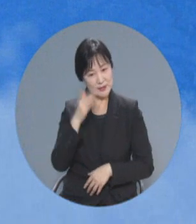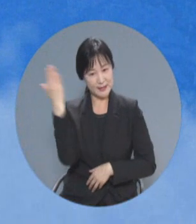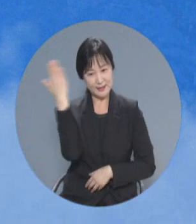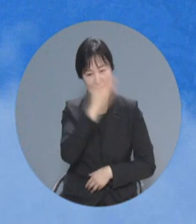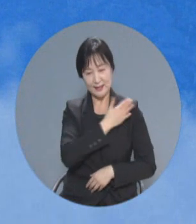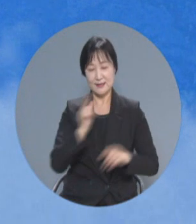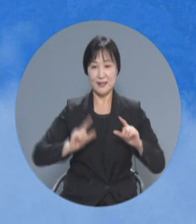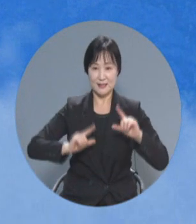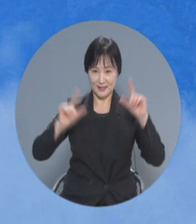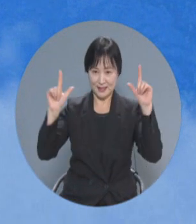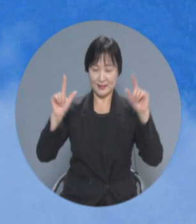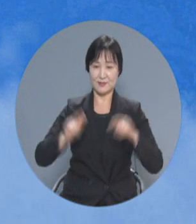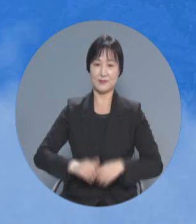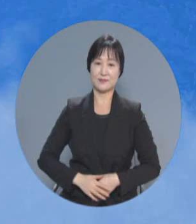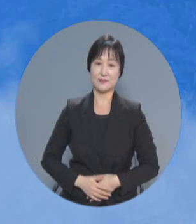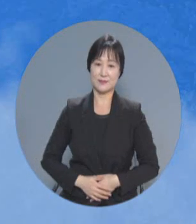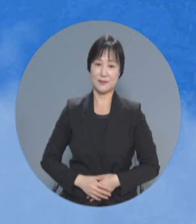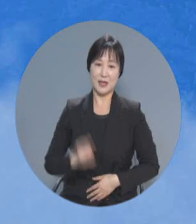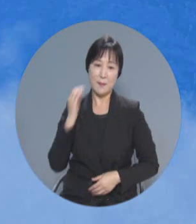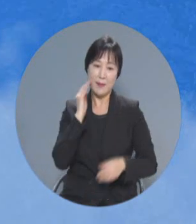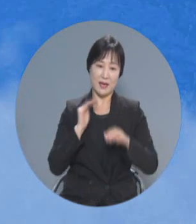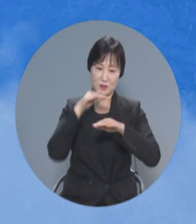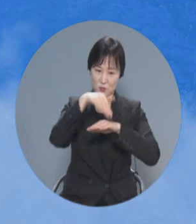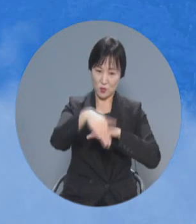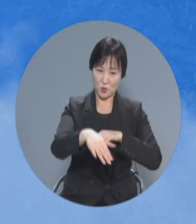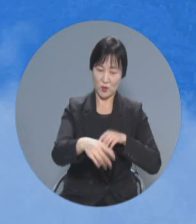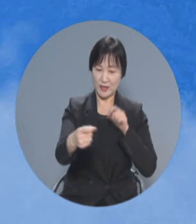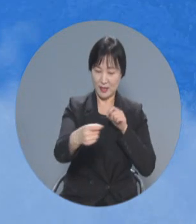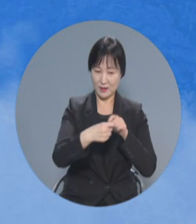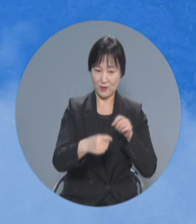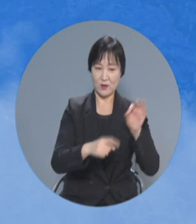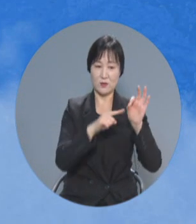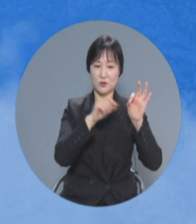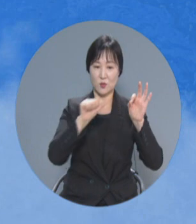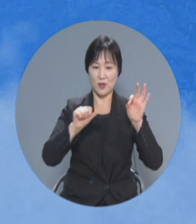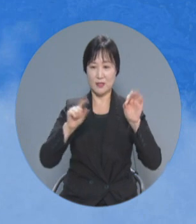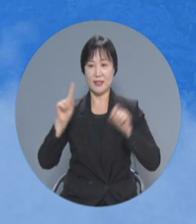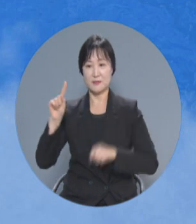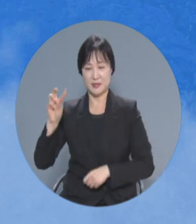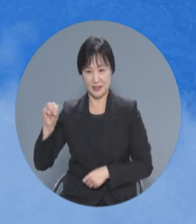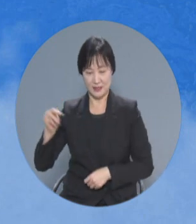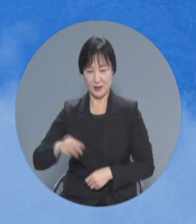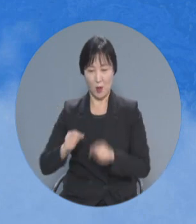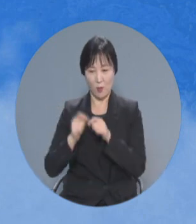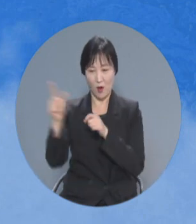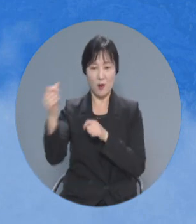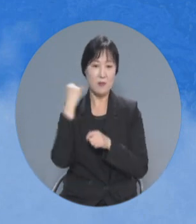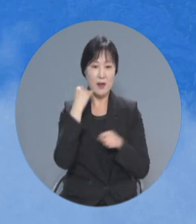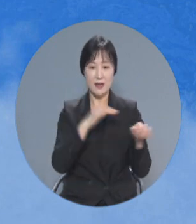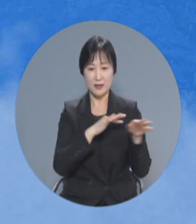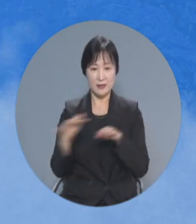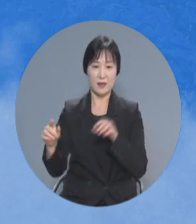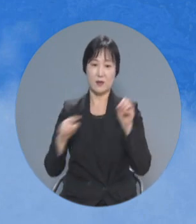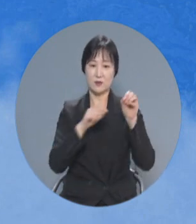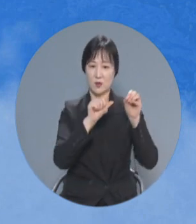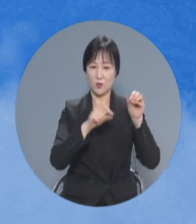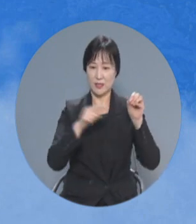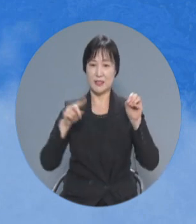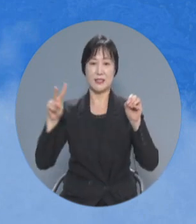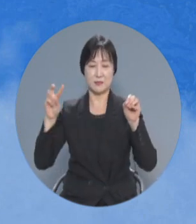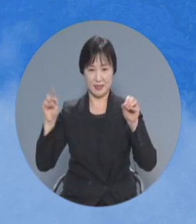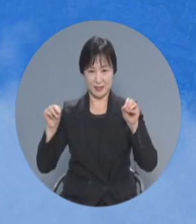보이겠습니다 파도는 남의 서부 앞바다에서 0.5 에서 1m 먼 바다에서 0.5 에서 2m 로